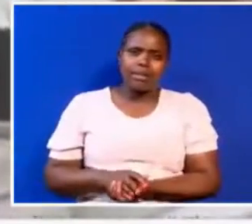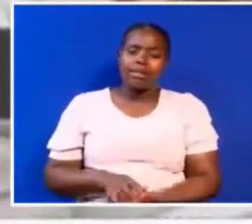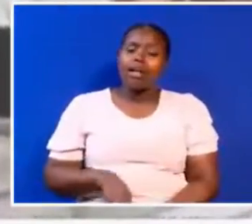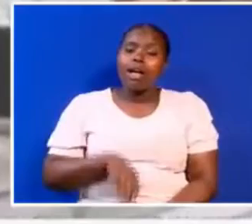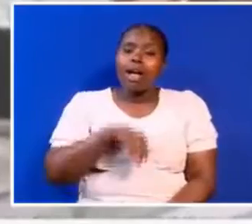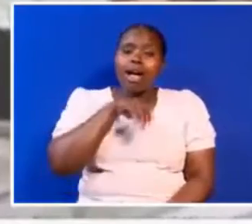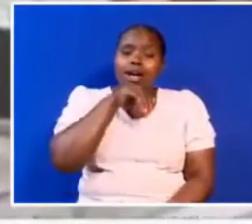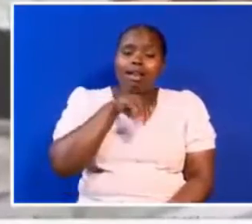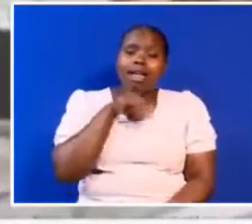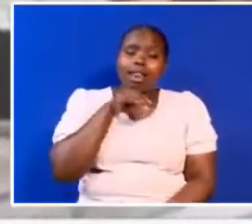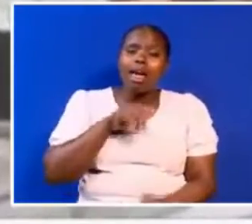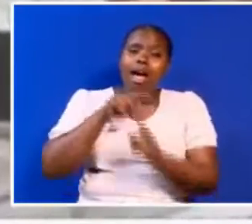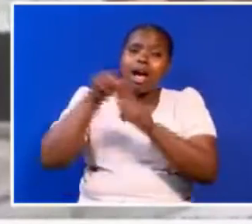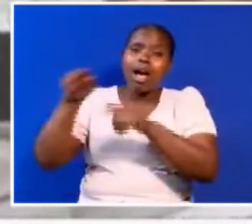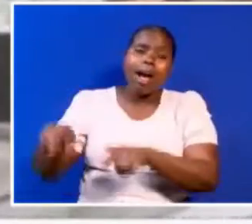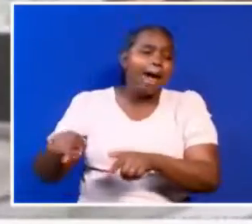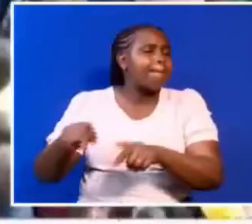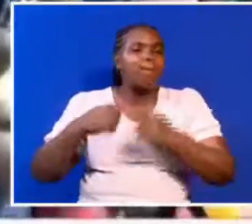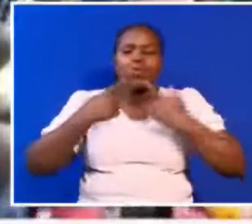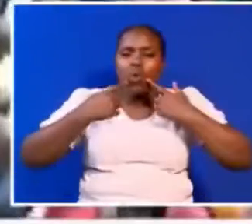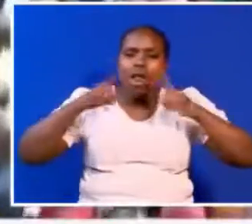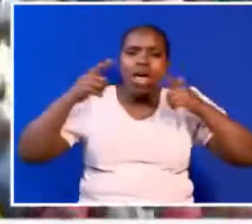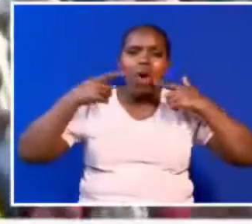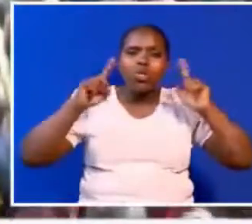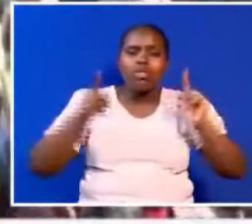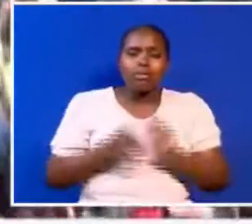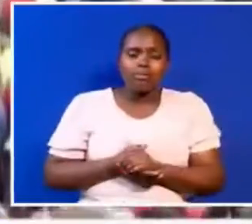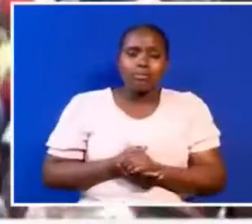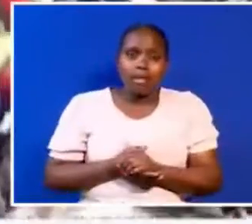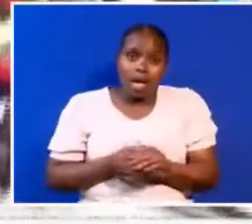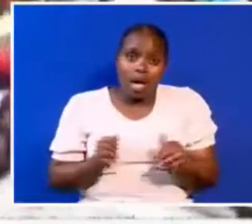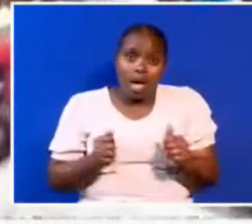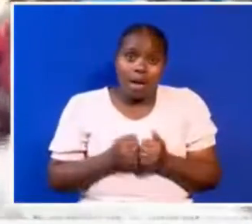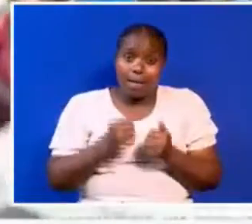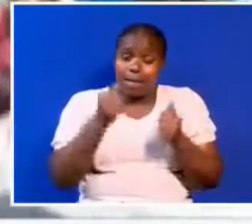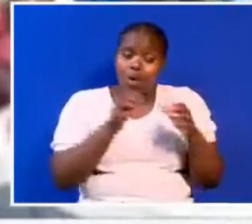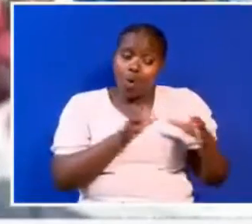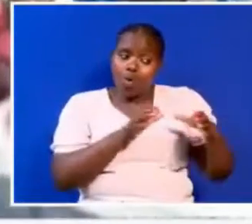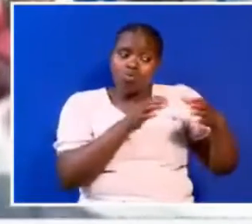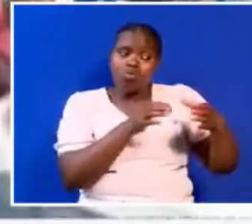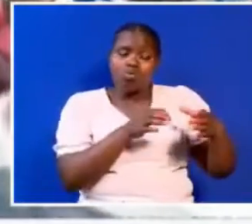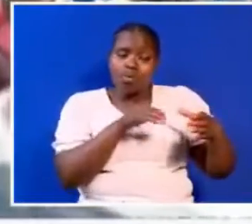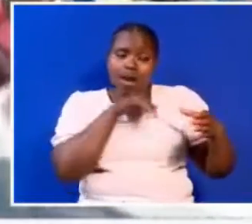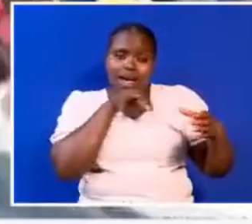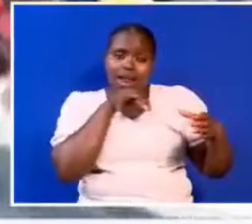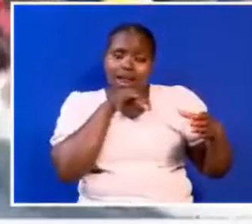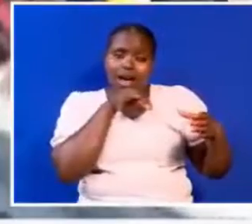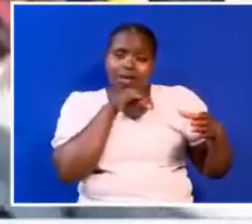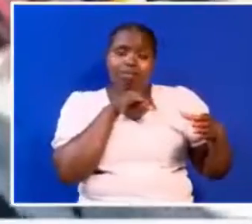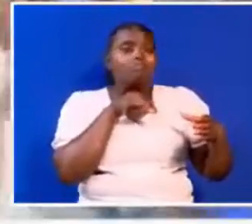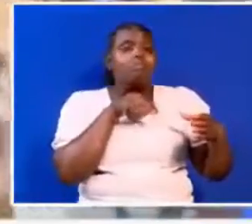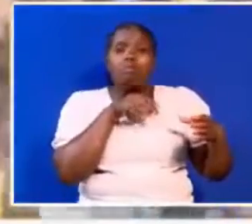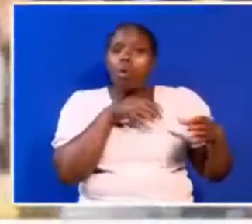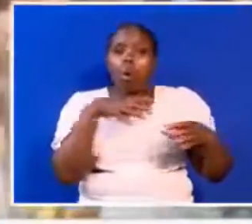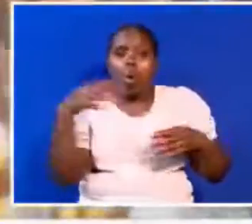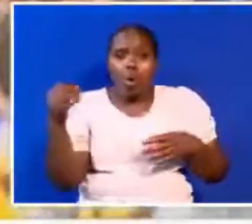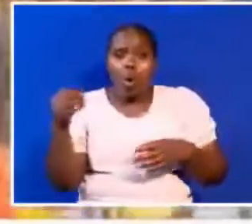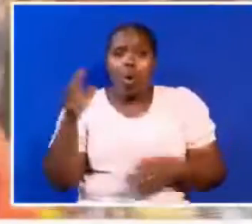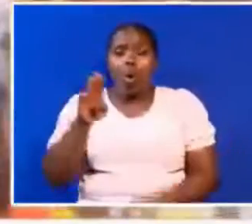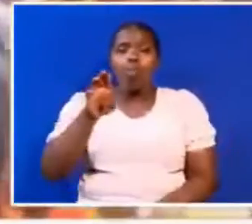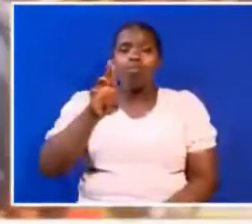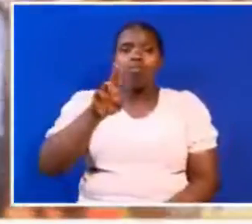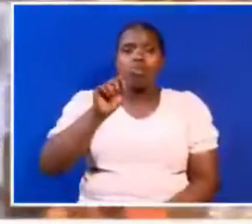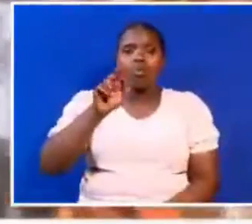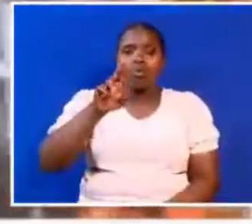Baba amekuja kupiga mbio la mgambo. Raila na msafara wake wa Azimio la Umoja ukatua eneo la Butula.